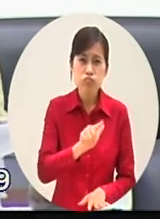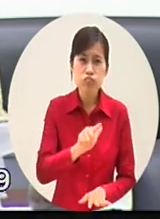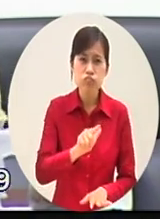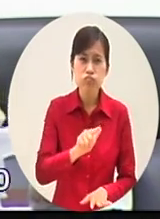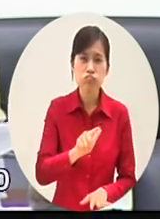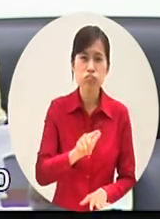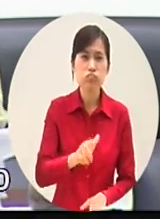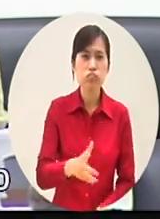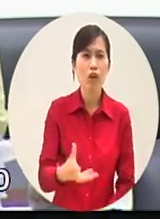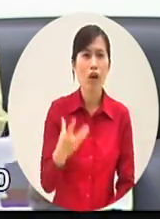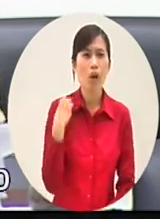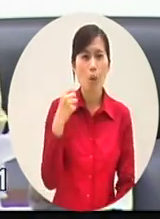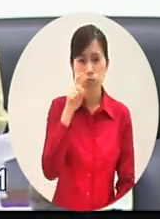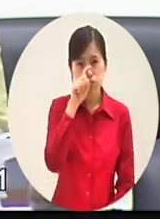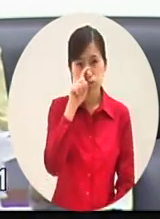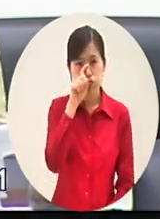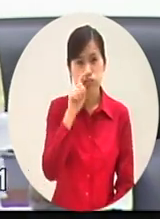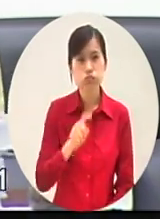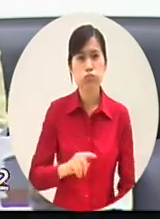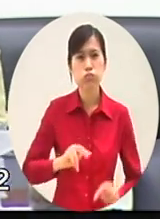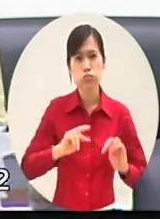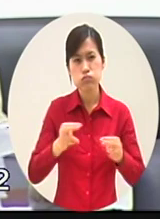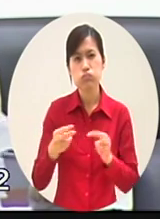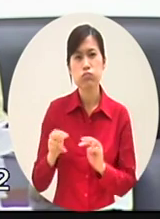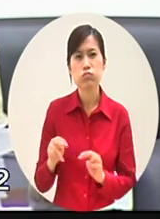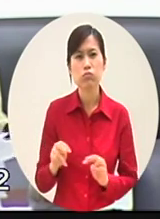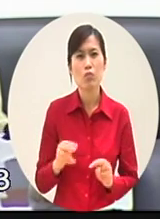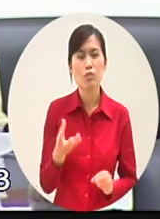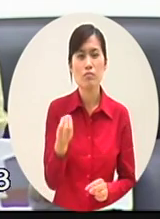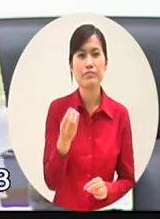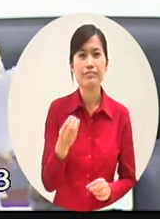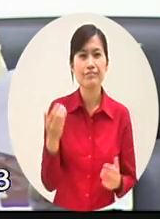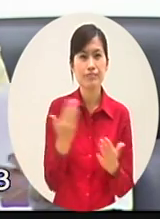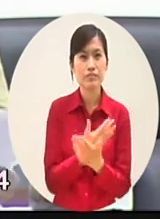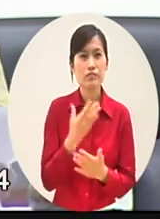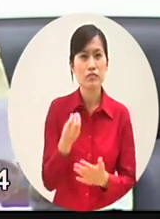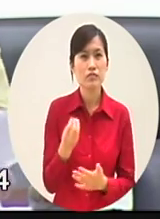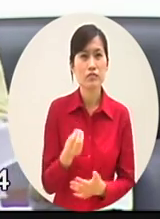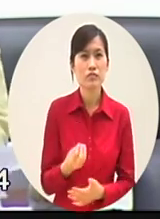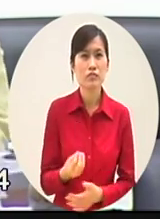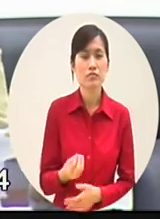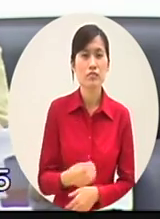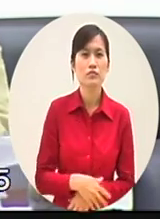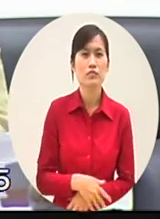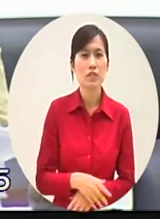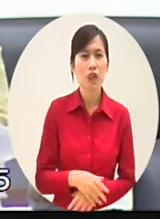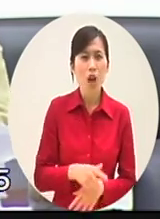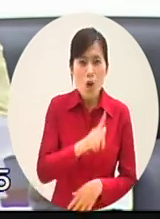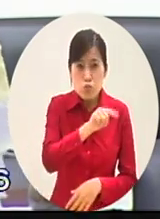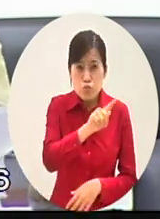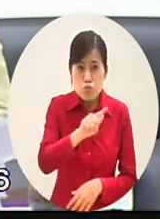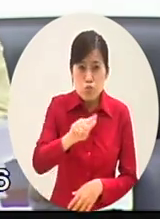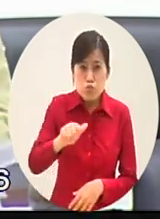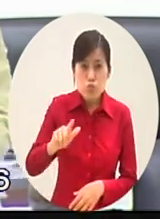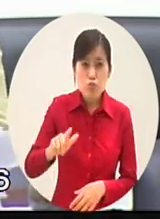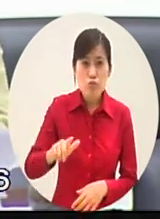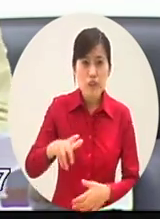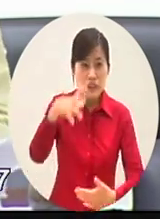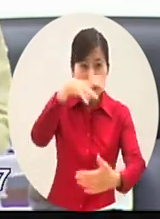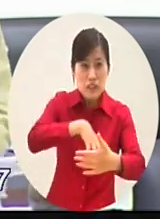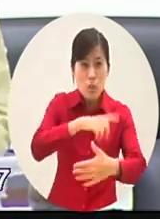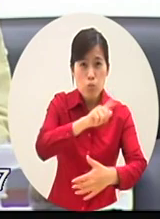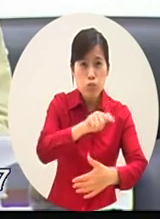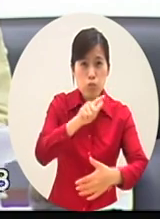新的缘故，还有以前的旧式的跟我们新式的这一些器材不